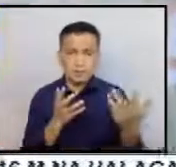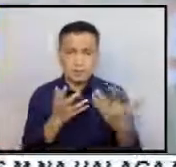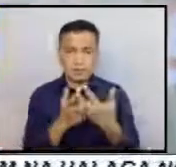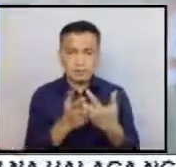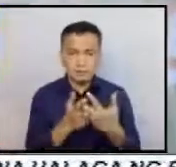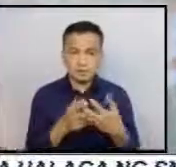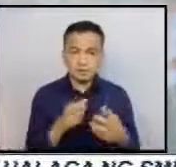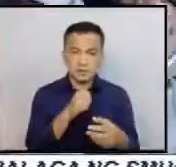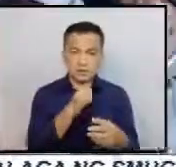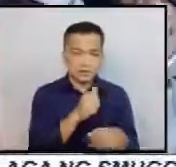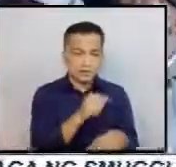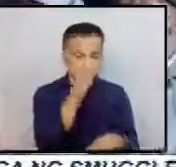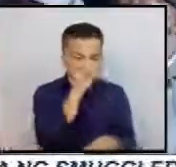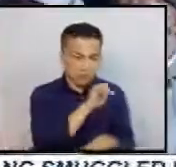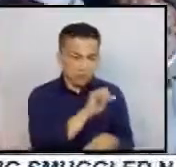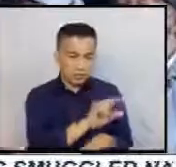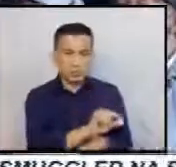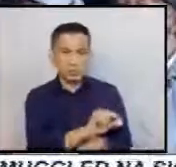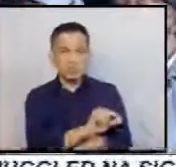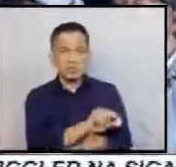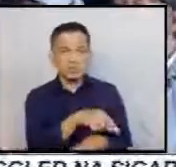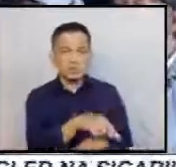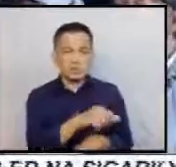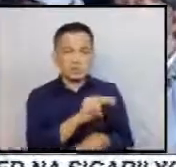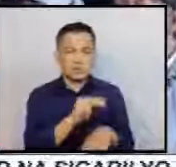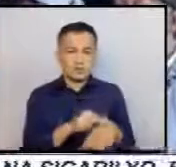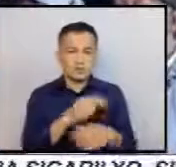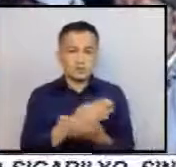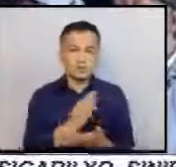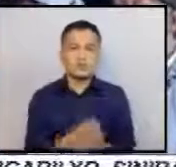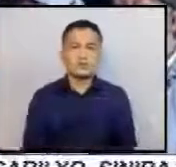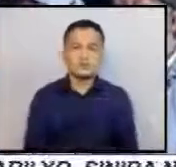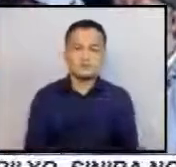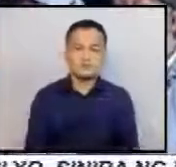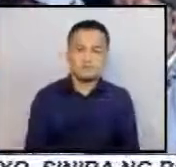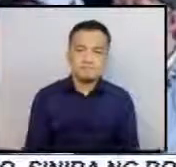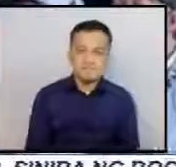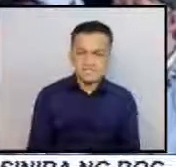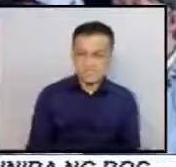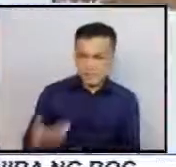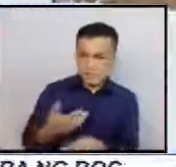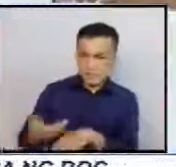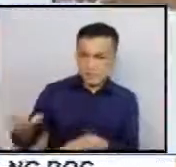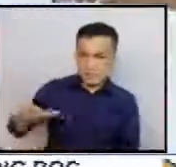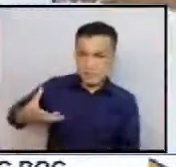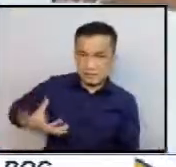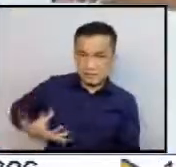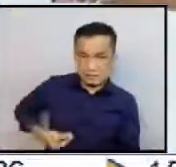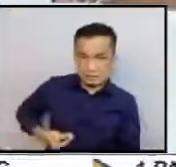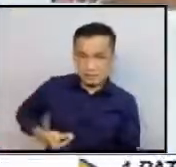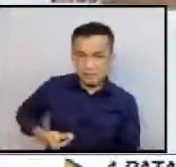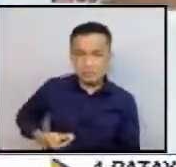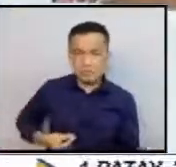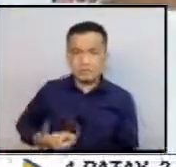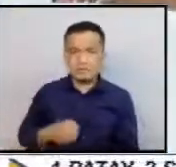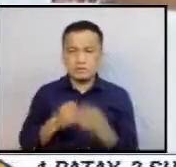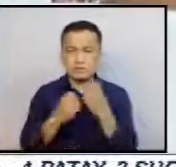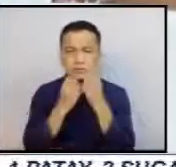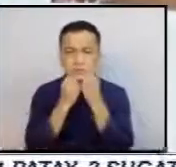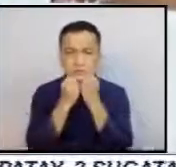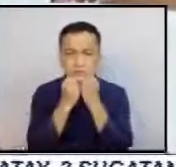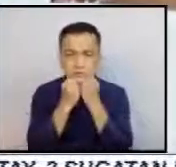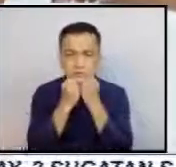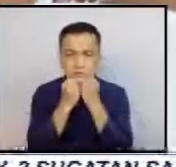nagagamit sa national budget. Nagpasaring rin ito sa mga korap at nakikinabang sa pondo ng pamahalaan na dapat ay para sa taong